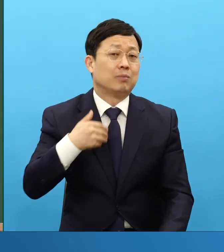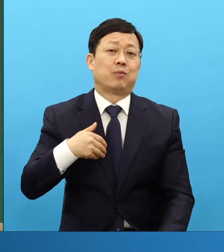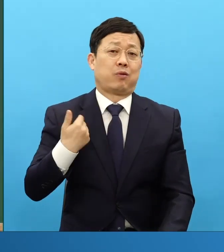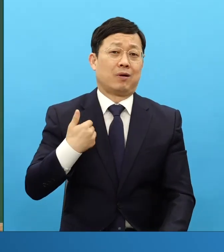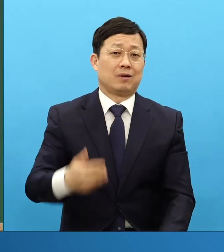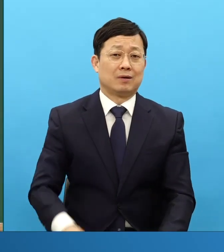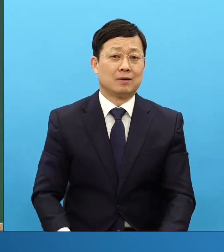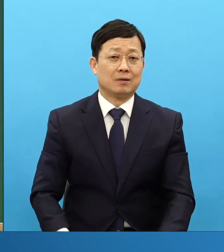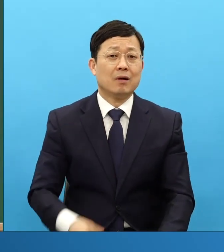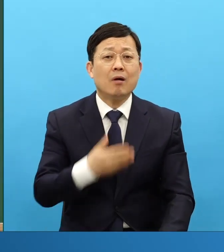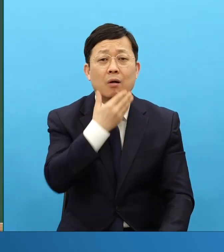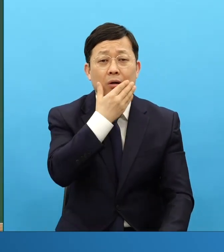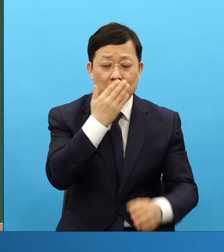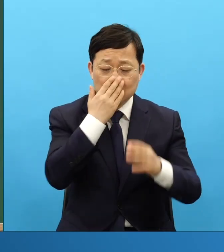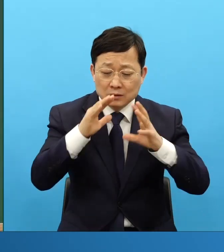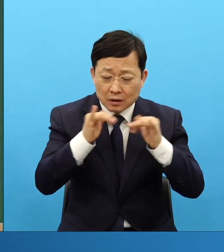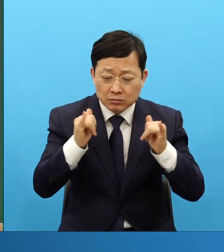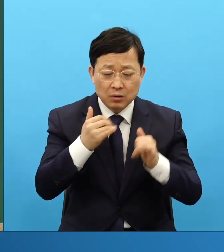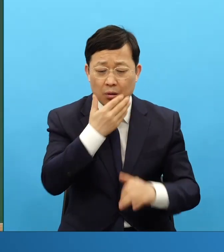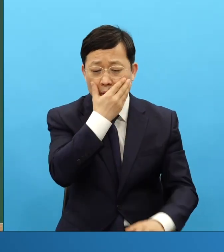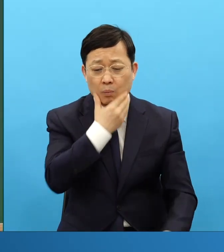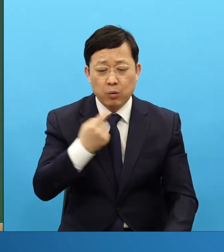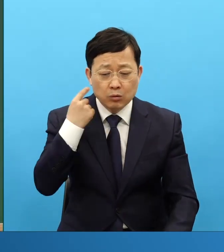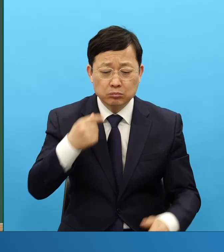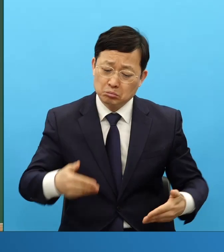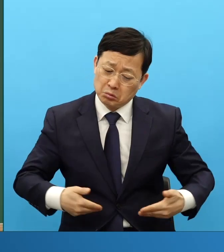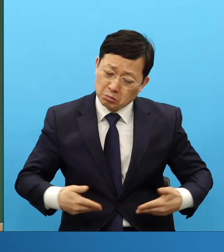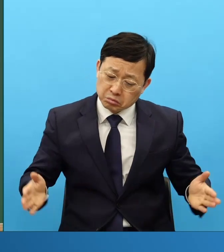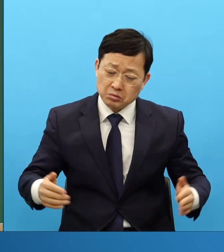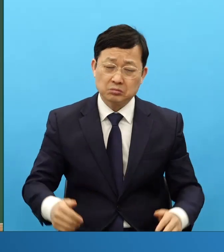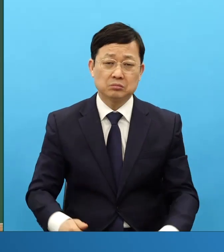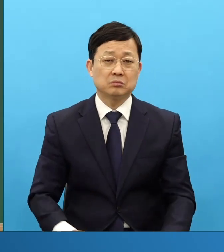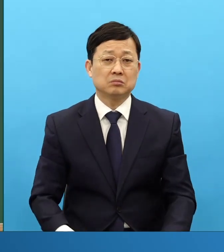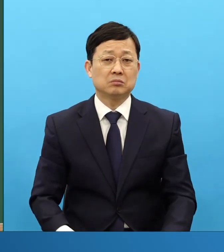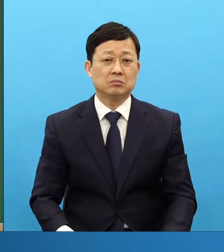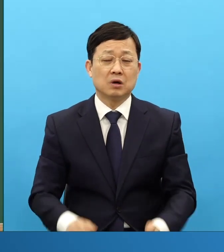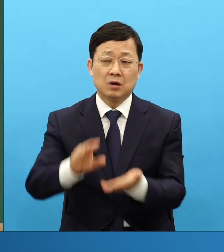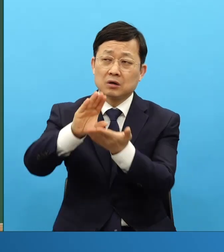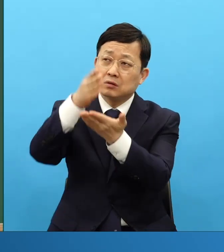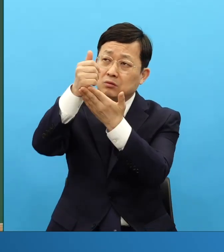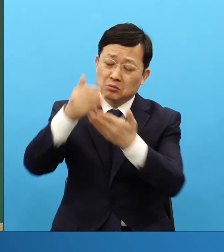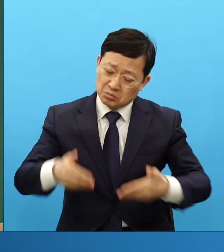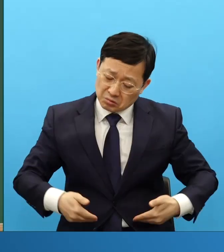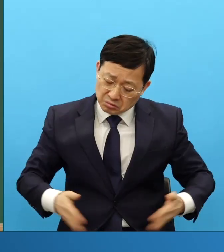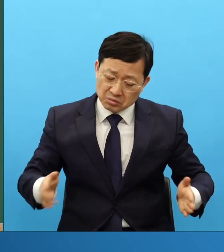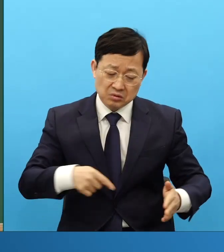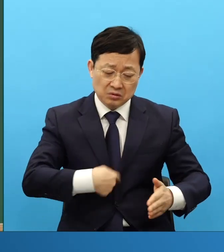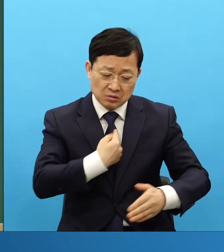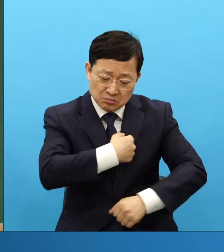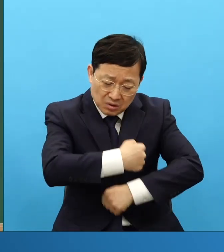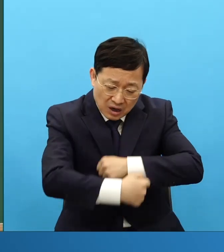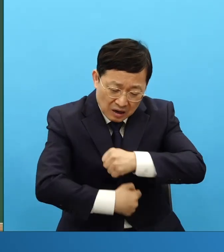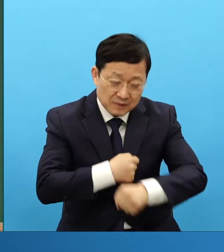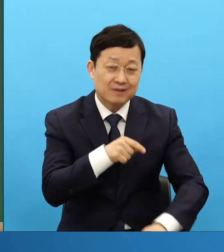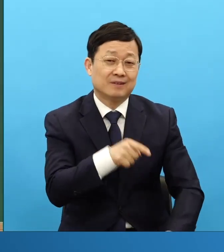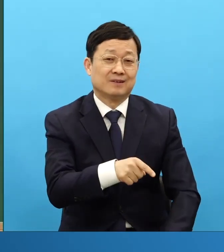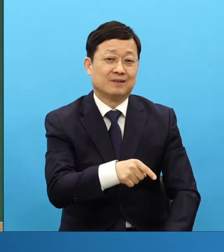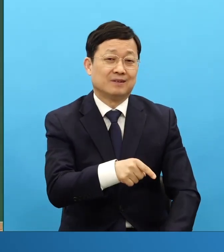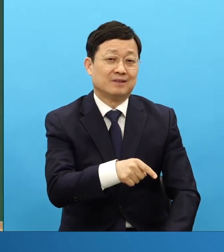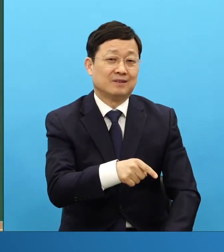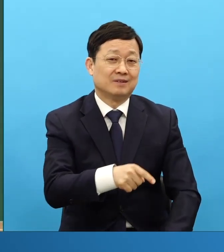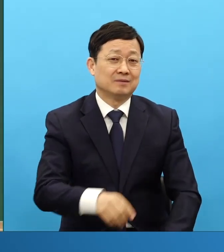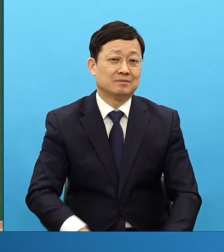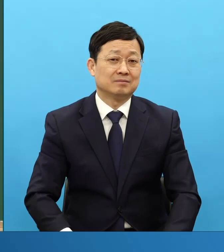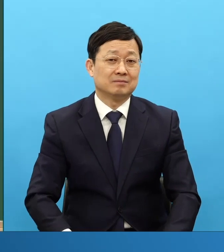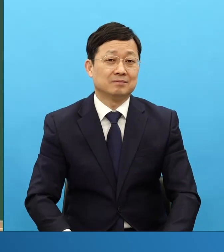사람들은 복음 필요 없습니다. But the Israelites did not need the 그렇잖아요. gospel. Isn't that 정확하게 so? 따져 뿌리면 그리스도 필요 없어요. Accurately speaking, they did not need Christ. 왜냐하면 자기들